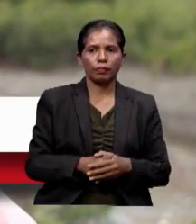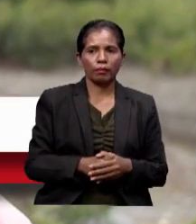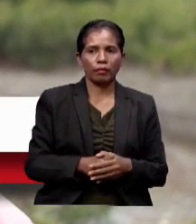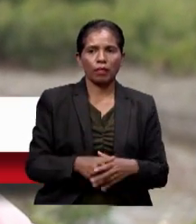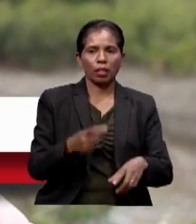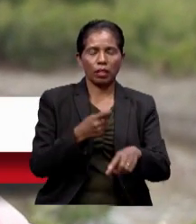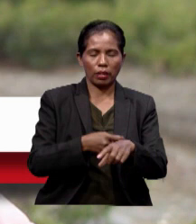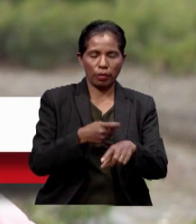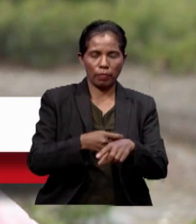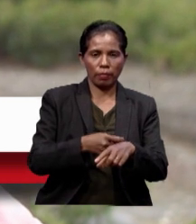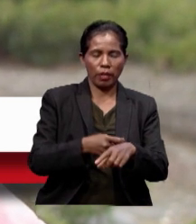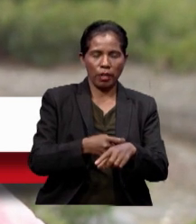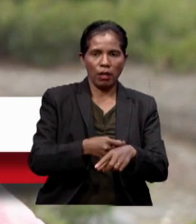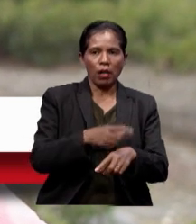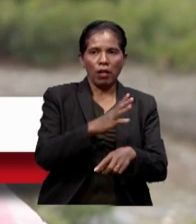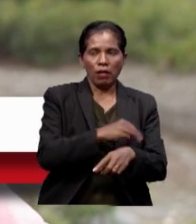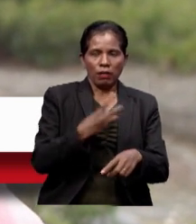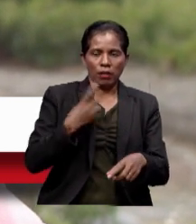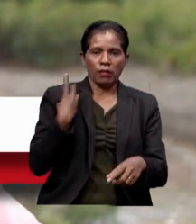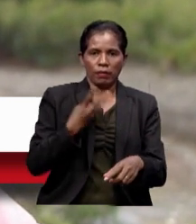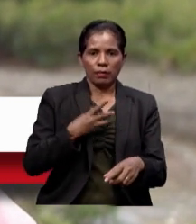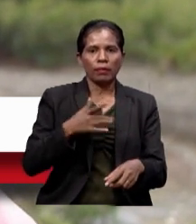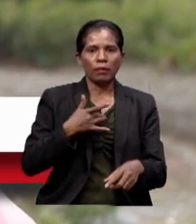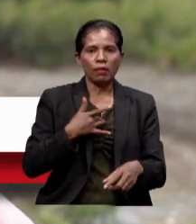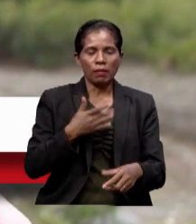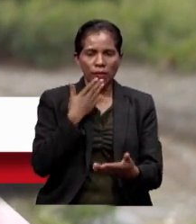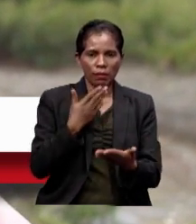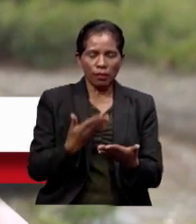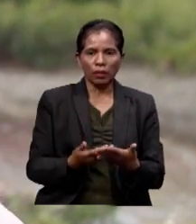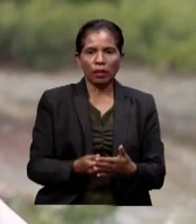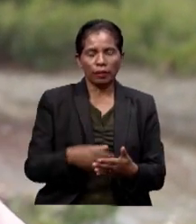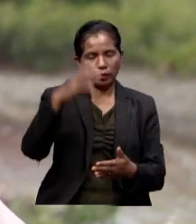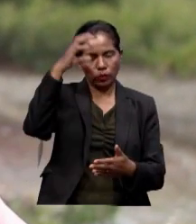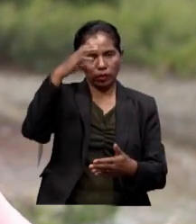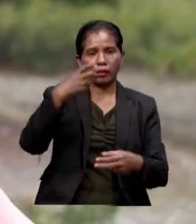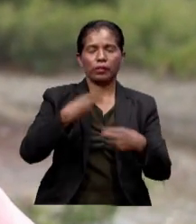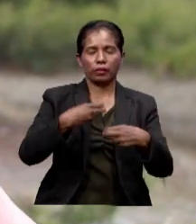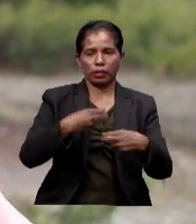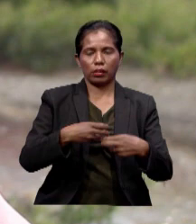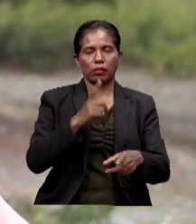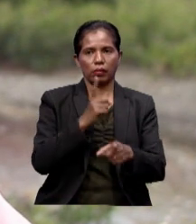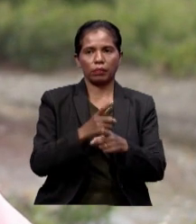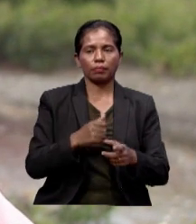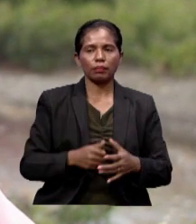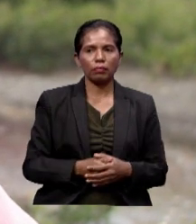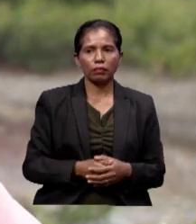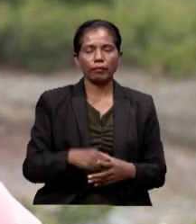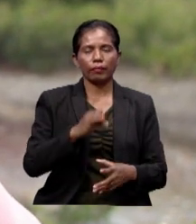tempu bai lorong ite sindi ba dia gitu ang kanu tembu udane arah ide atliu dit masaras ka ne ba